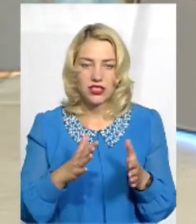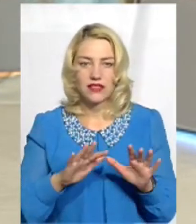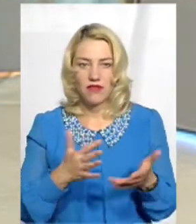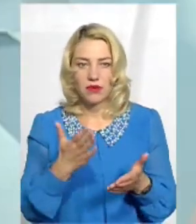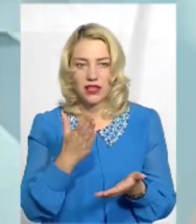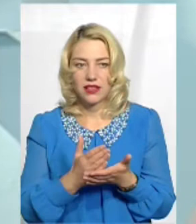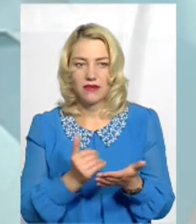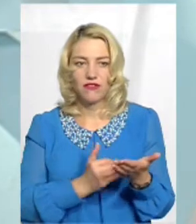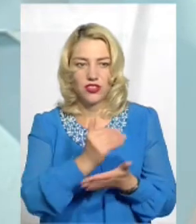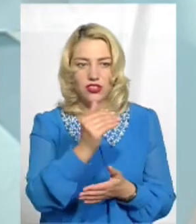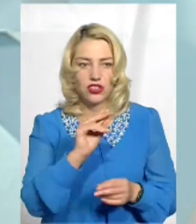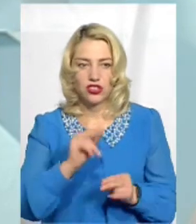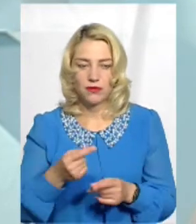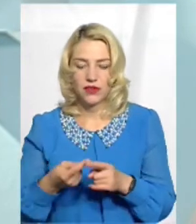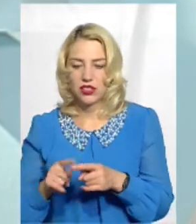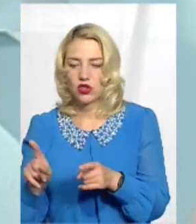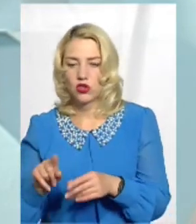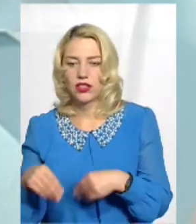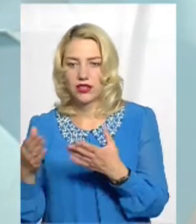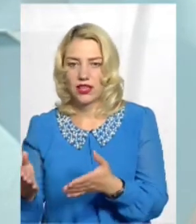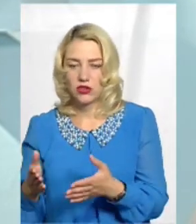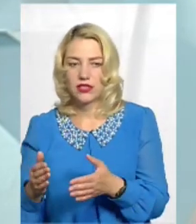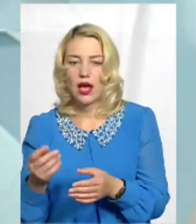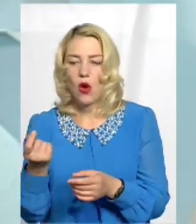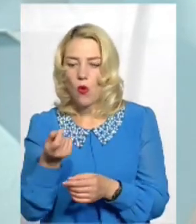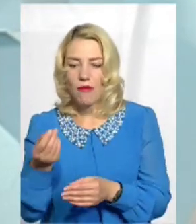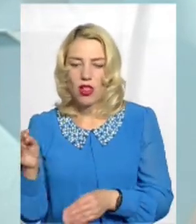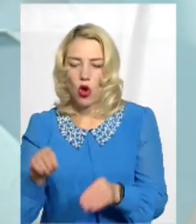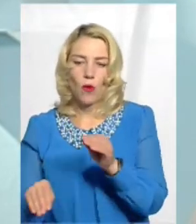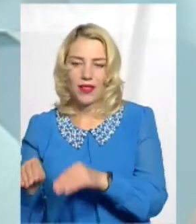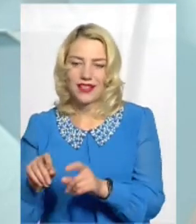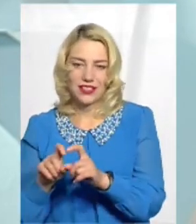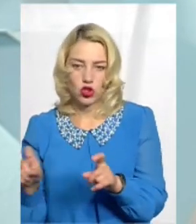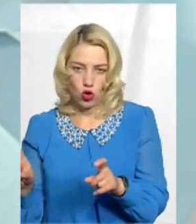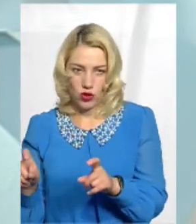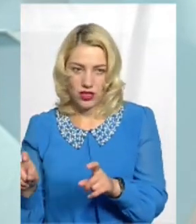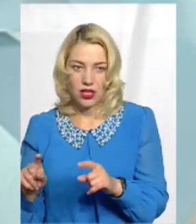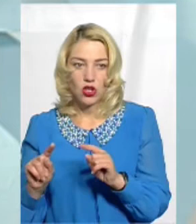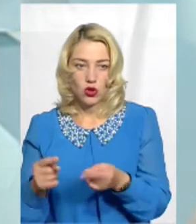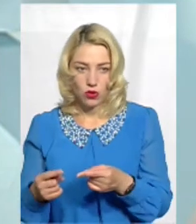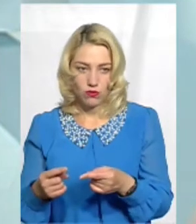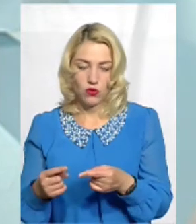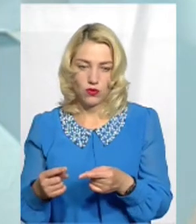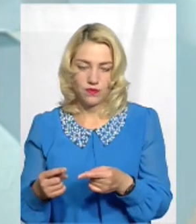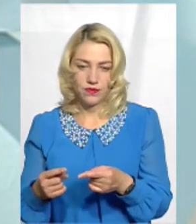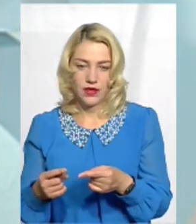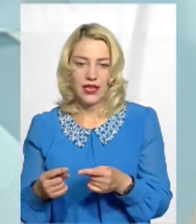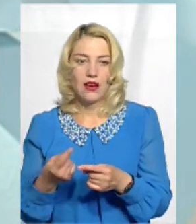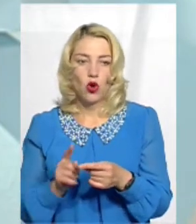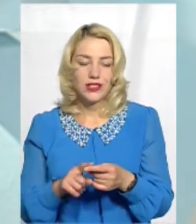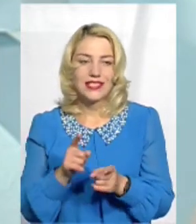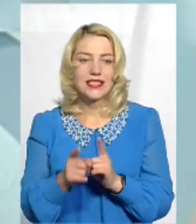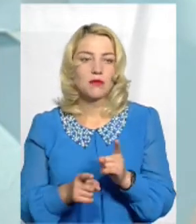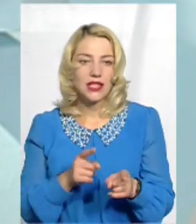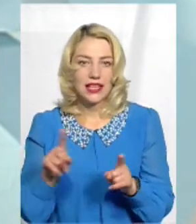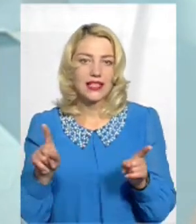є вищою, ніж та, що надається у малокомплектних школах. Тому, власне, оті